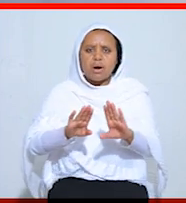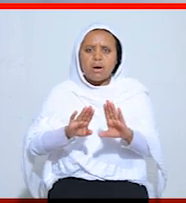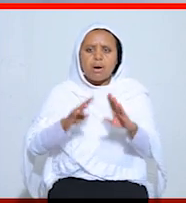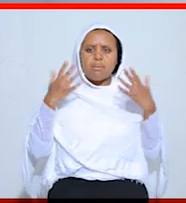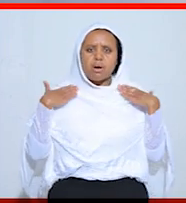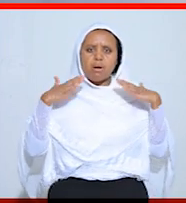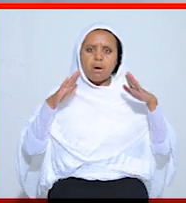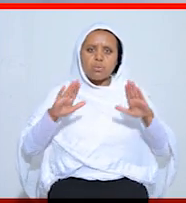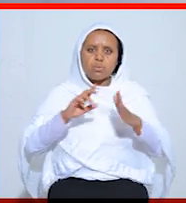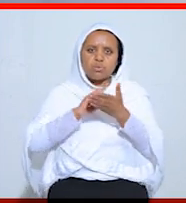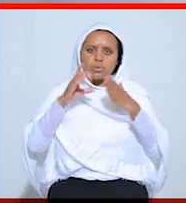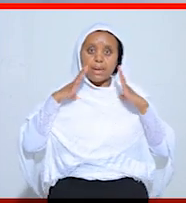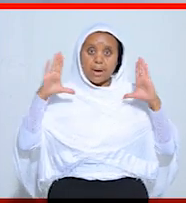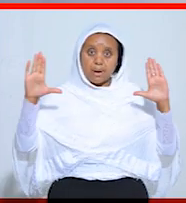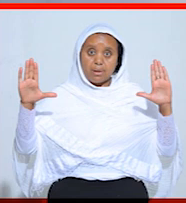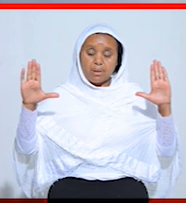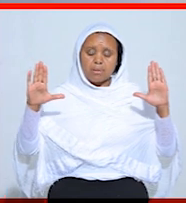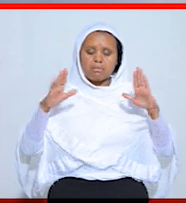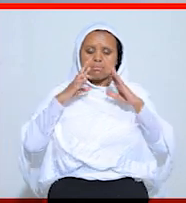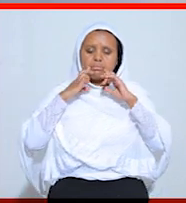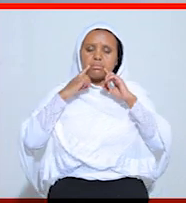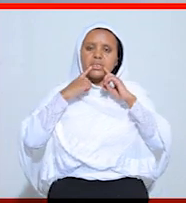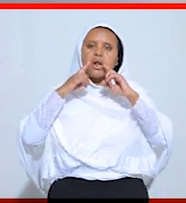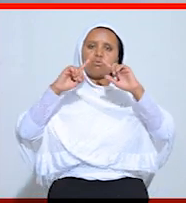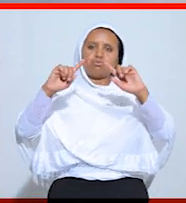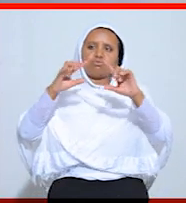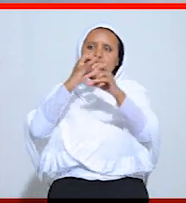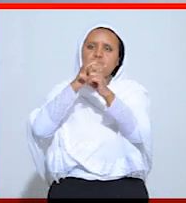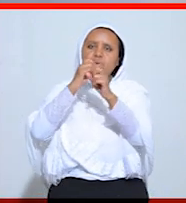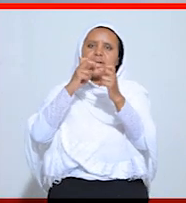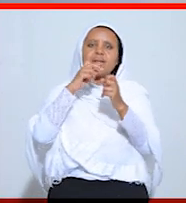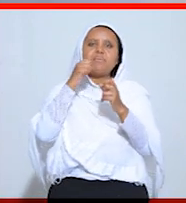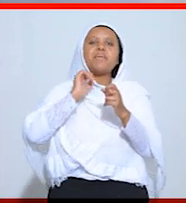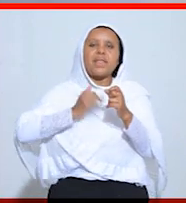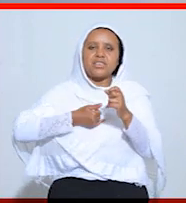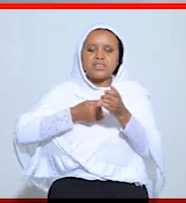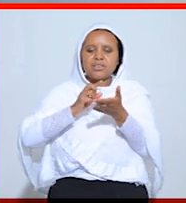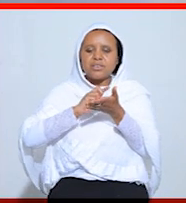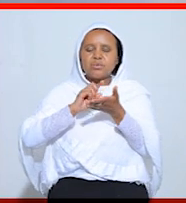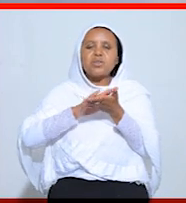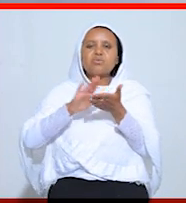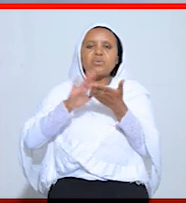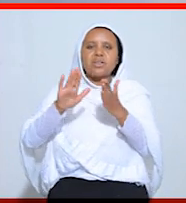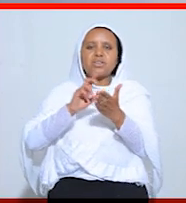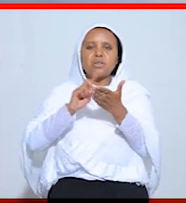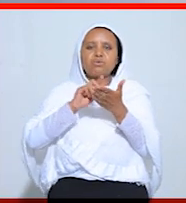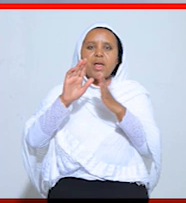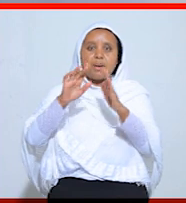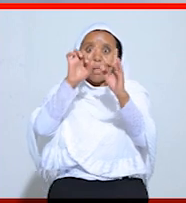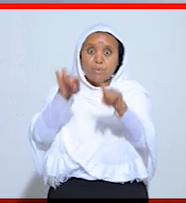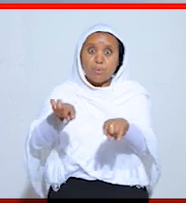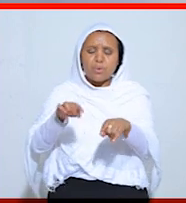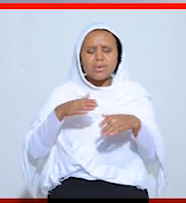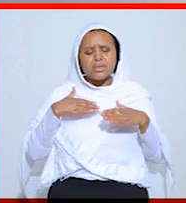በመጨረሻም መልአኩ ቅዱስ ገብርኤል የምስራቹን ቃል ይዞ ወደ እመቤታችን ወደ ንጽሕተ ንጹሃን ወደ ቅዱስ